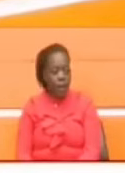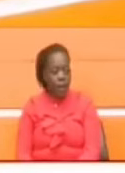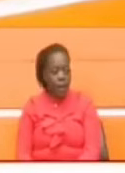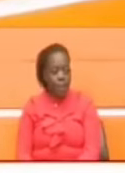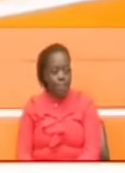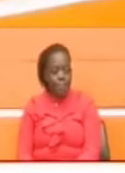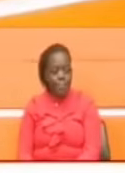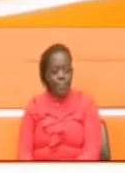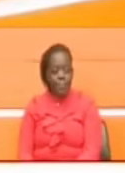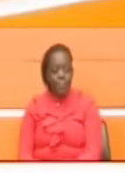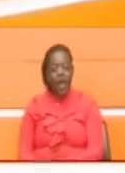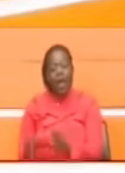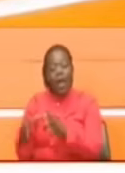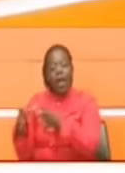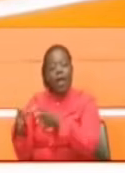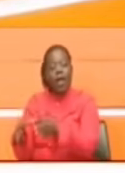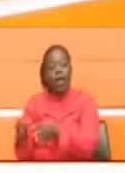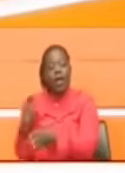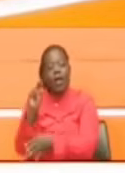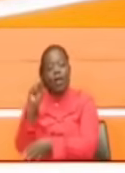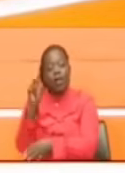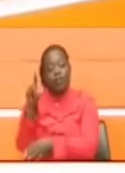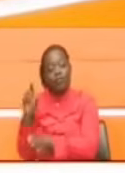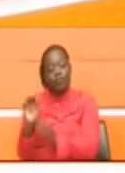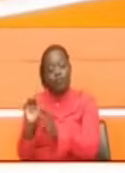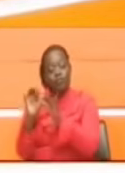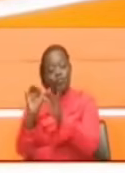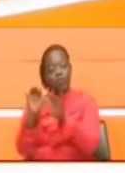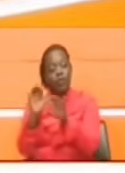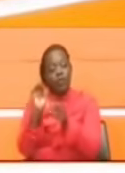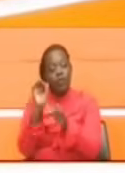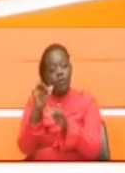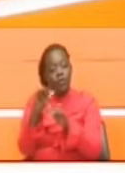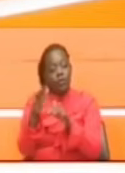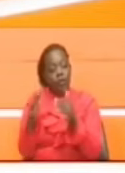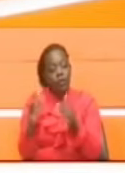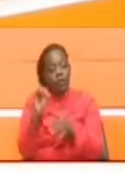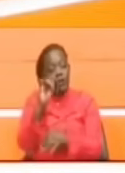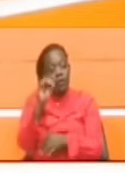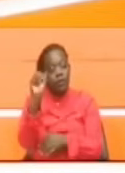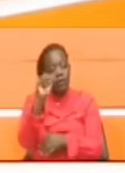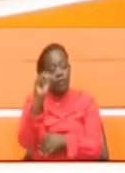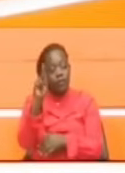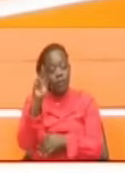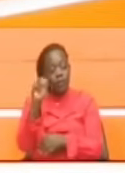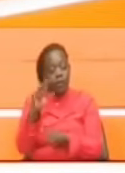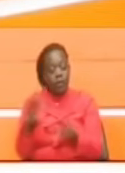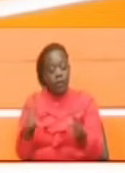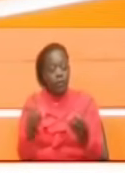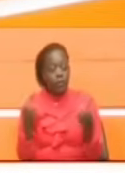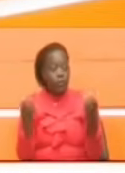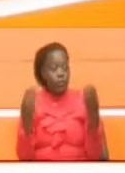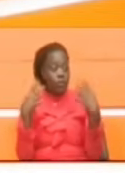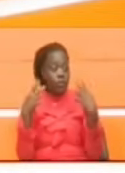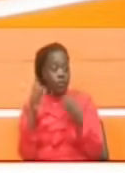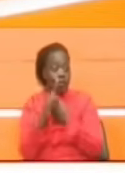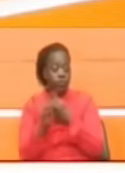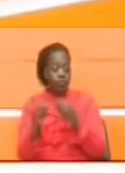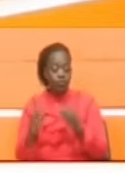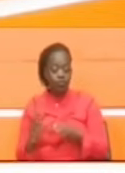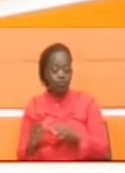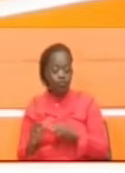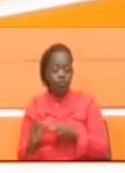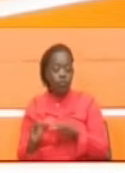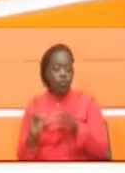Ate bo ab'ekibiina ekya NUP bakubye olukungaana lwabwe eishaka Bushenyi mu kutalaagako baliko